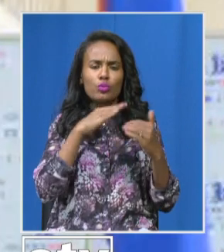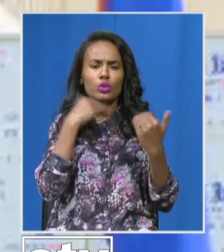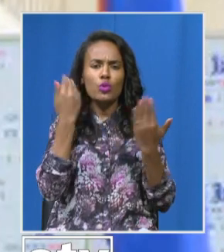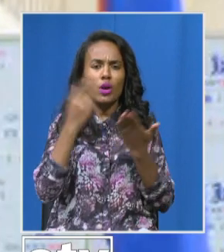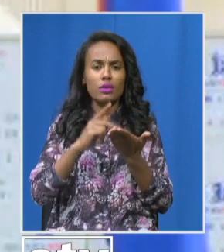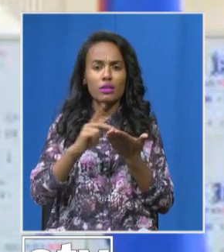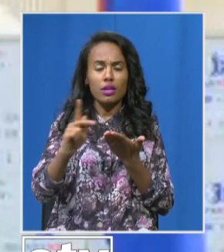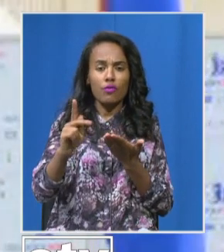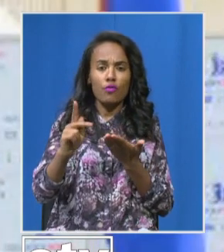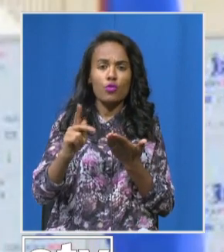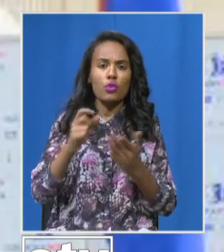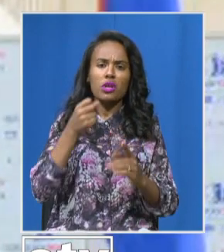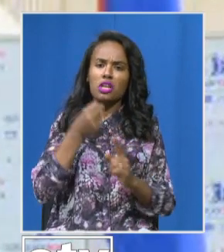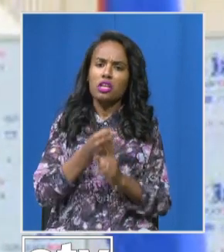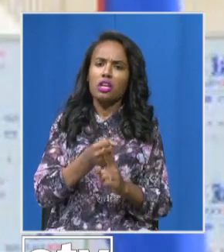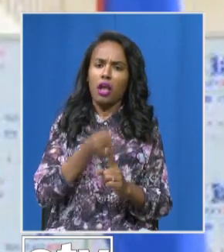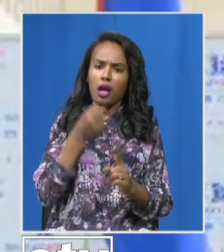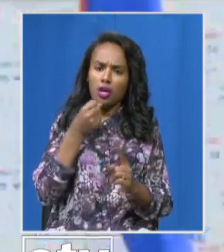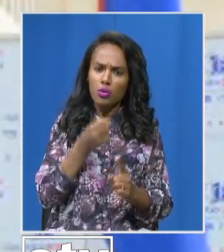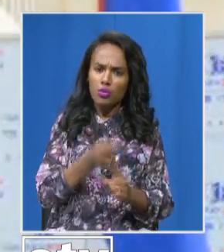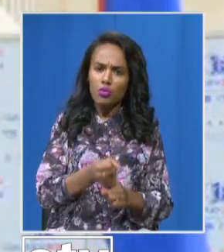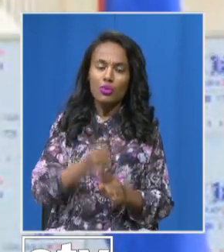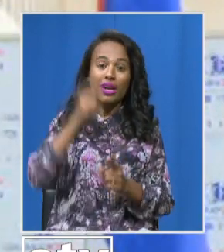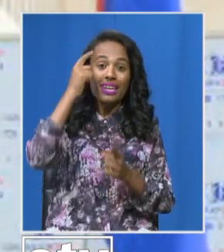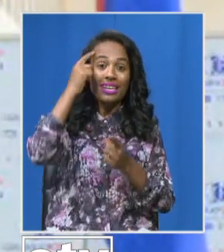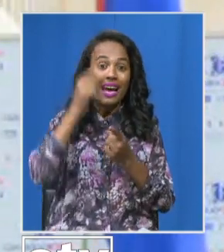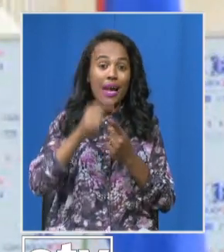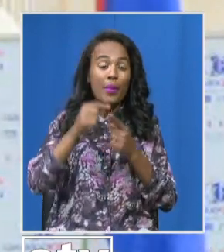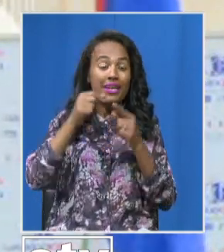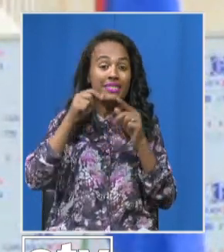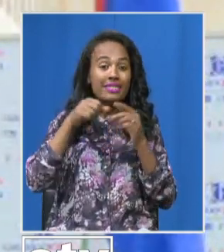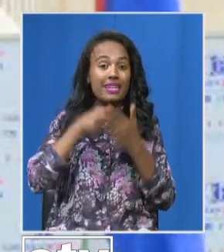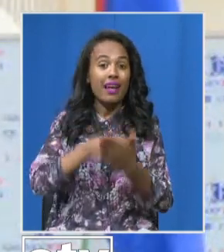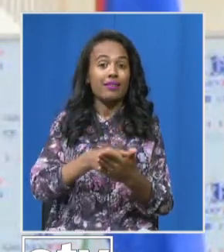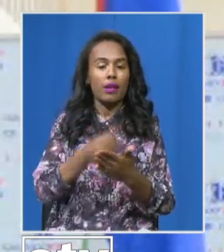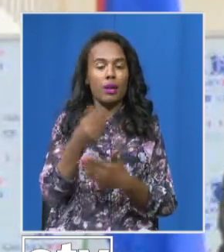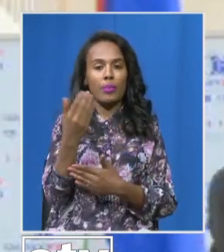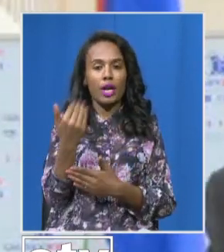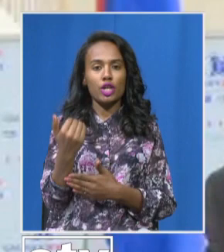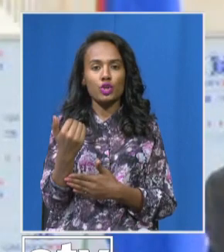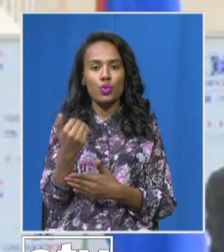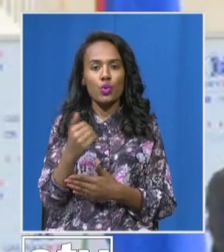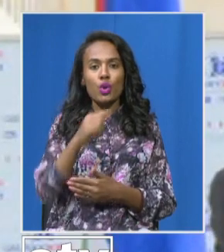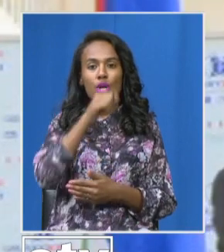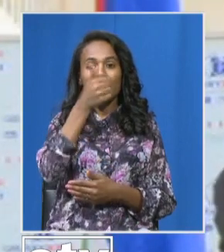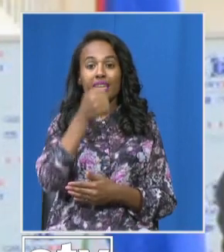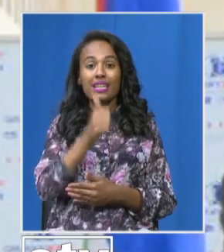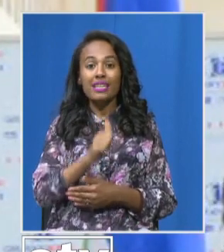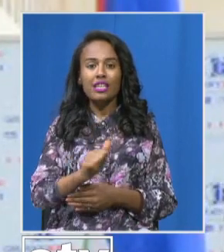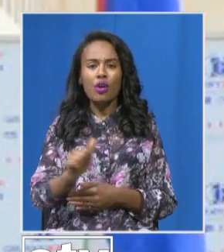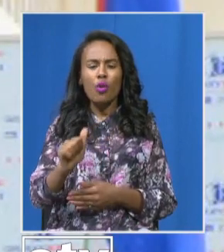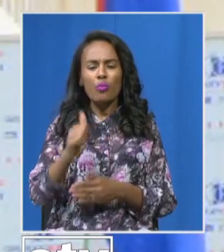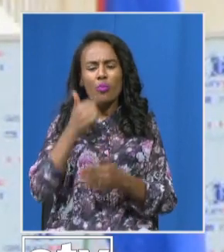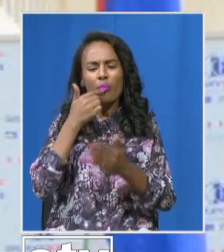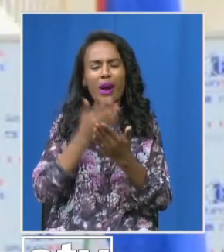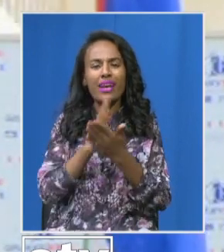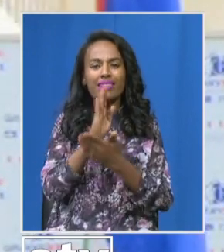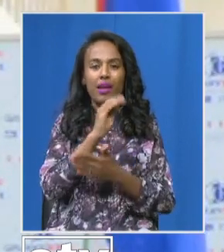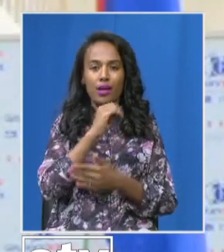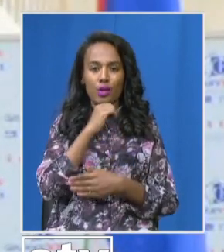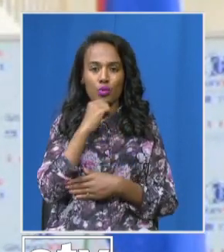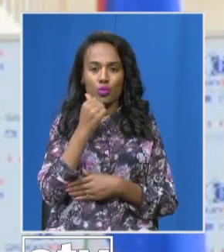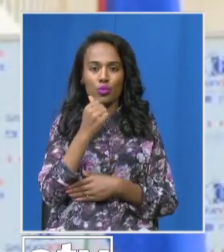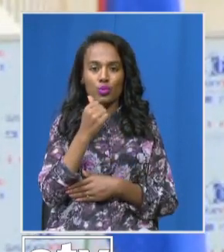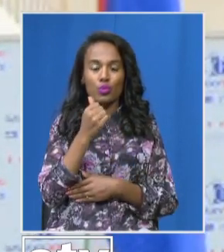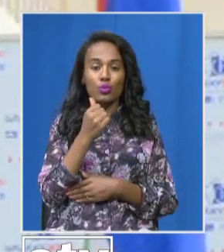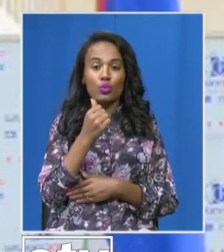የከፈሉ ቁርጠኝነት የታገሩ የዓላማ ጽናት የነበራቸው በየትኛውም በንዋይ የማይታለሉ